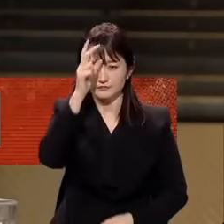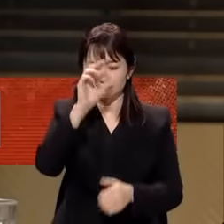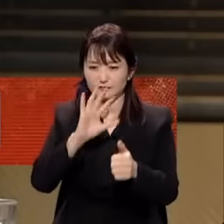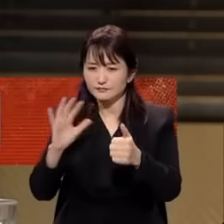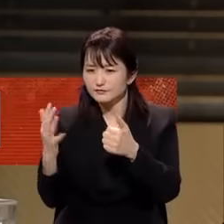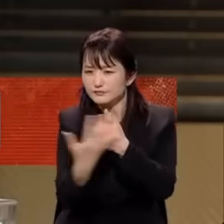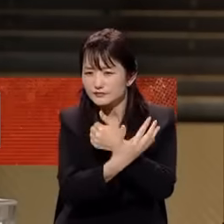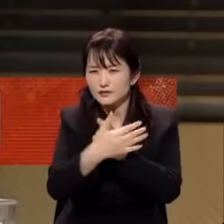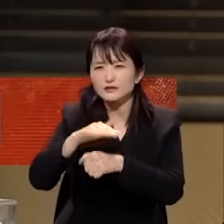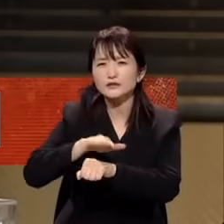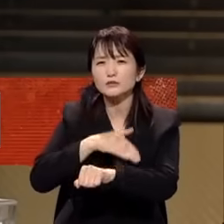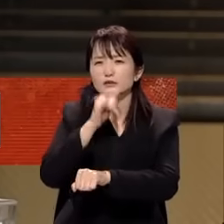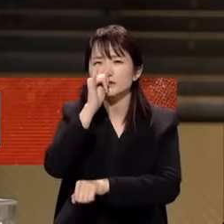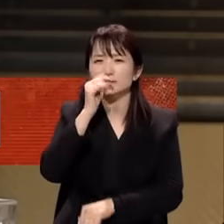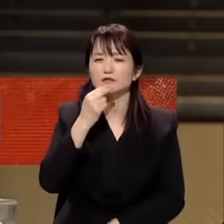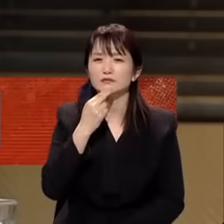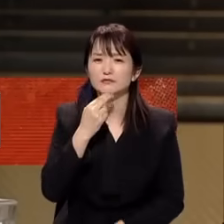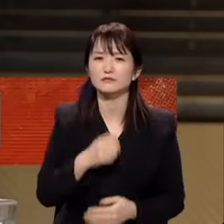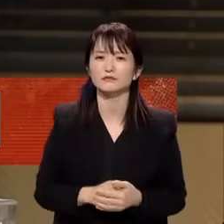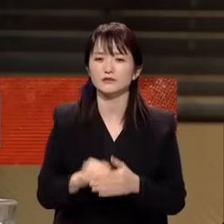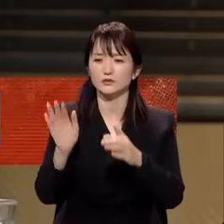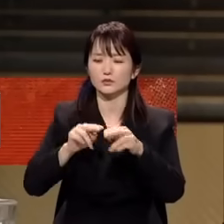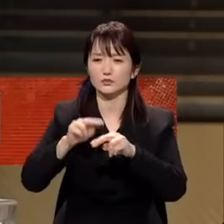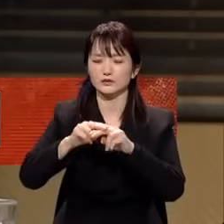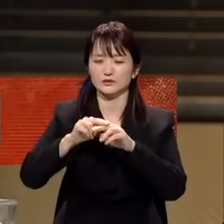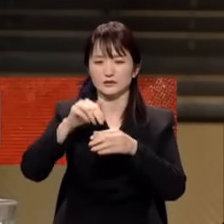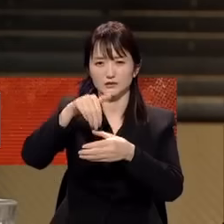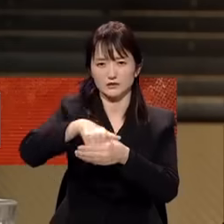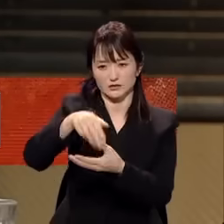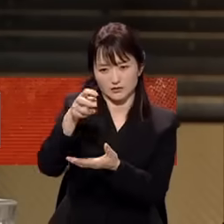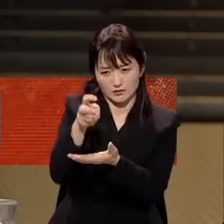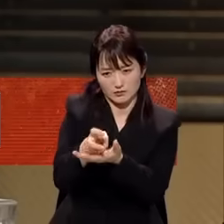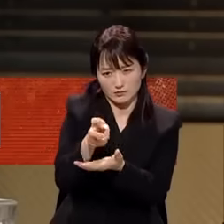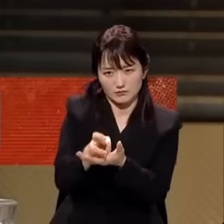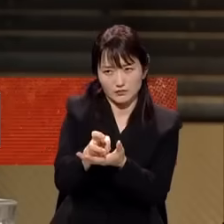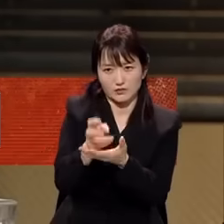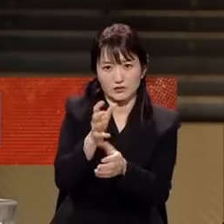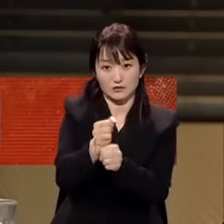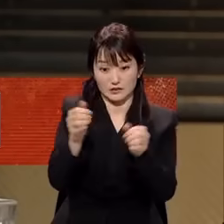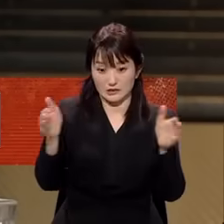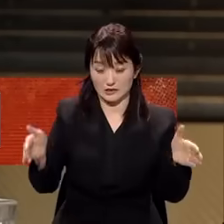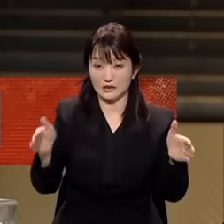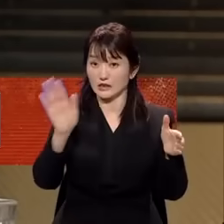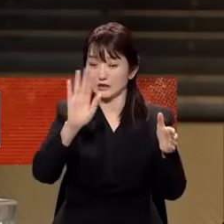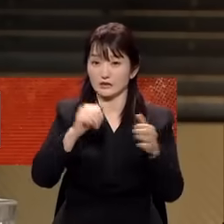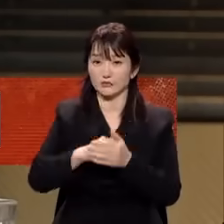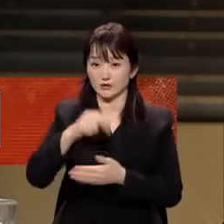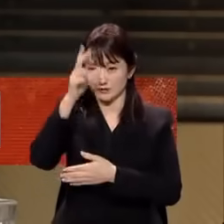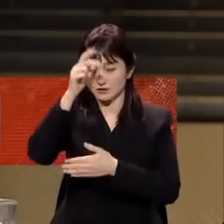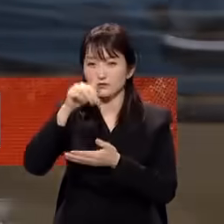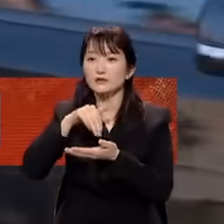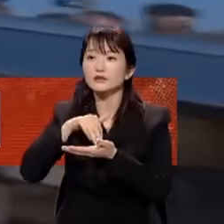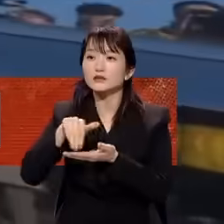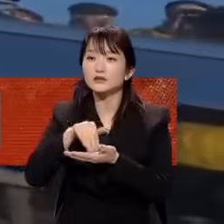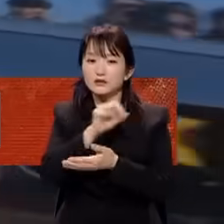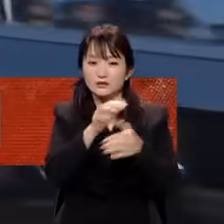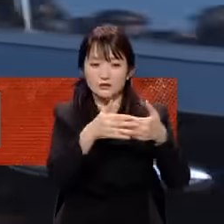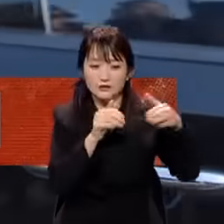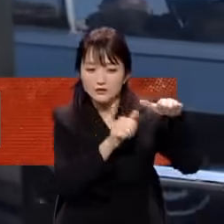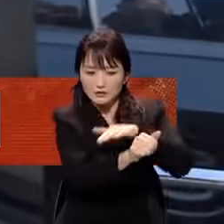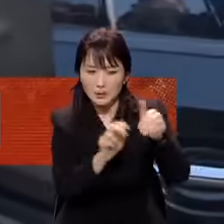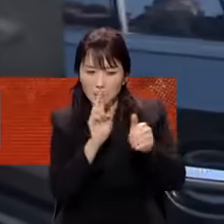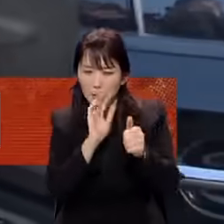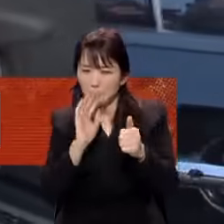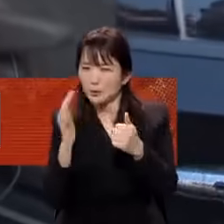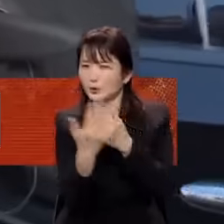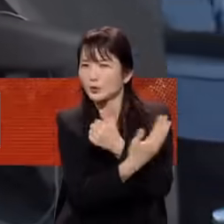이런 얘기를 하신 분들이 있는데 일단 공직선거법 기간, 선거운동 기간 아니면 그러니까 경찰 인력이 그러니까 야당 대표를 경호하기